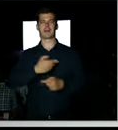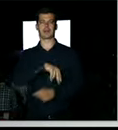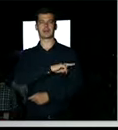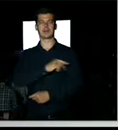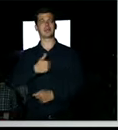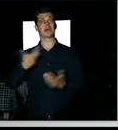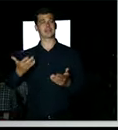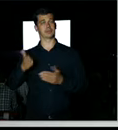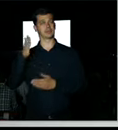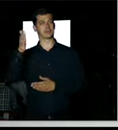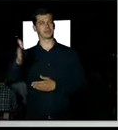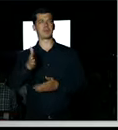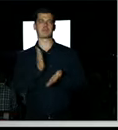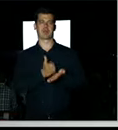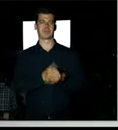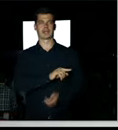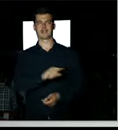żeby pomagać osobom